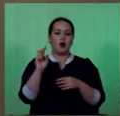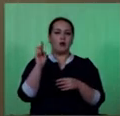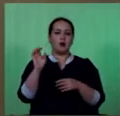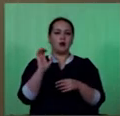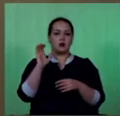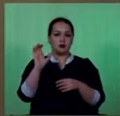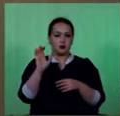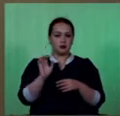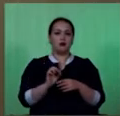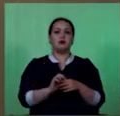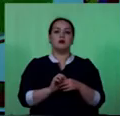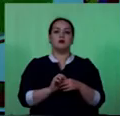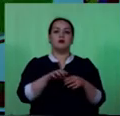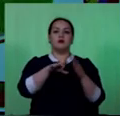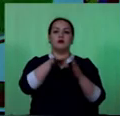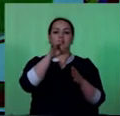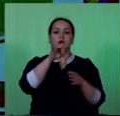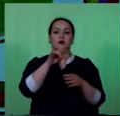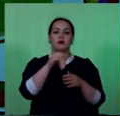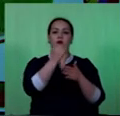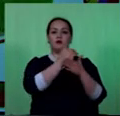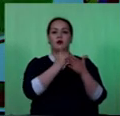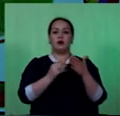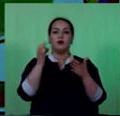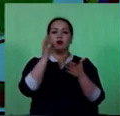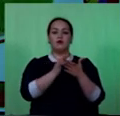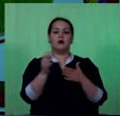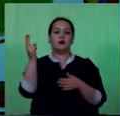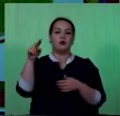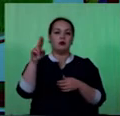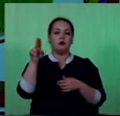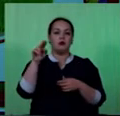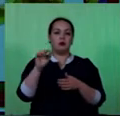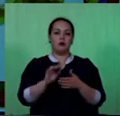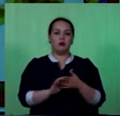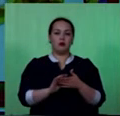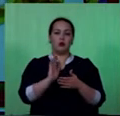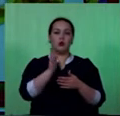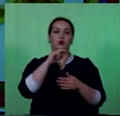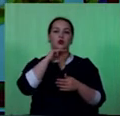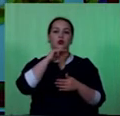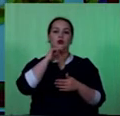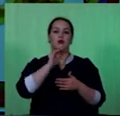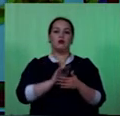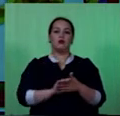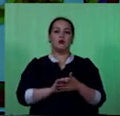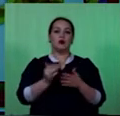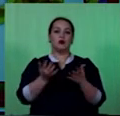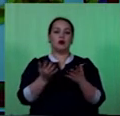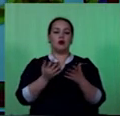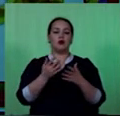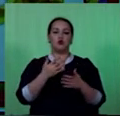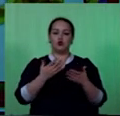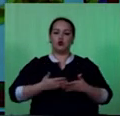c значит вы убираете вариант ответа d будьте внимательны какие животные